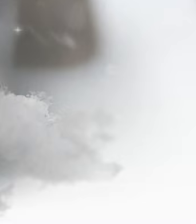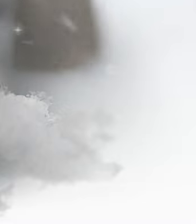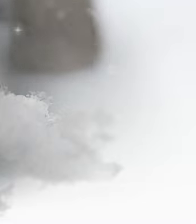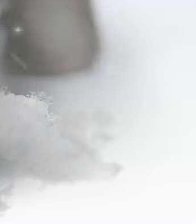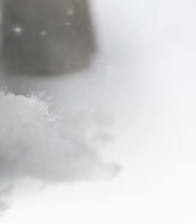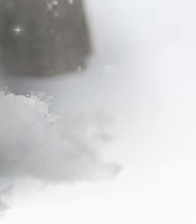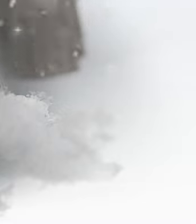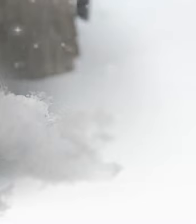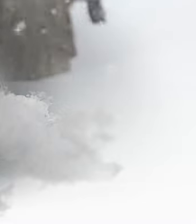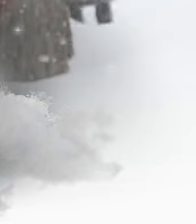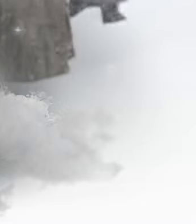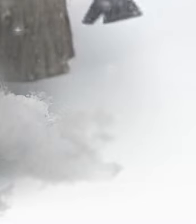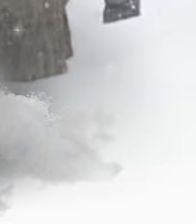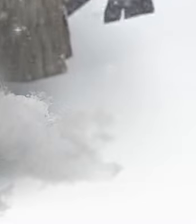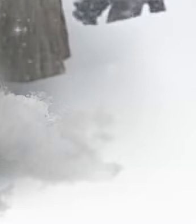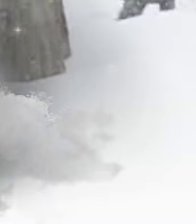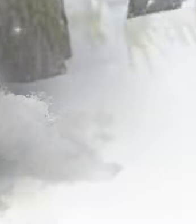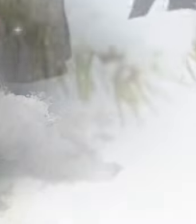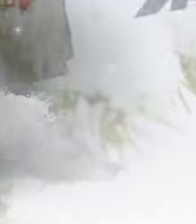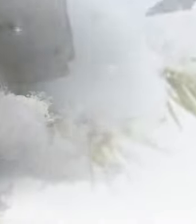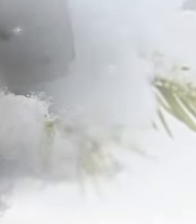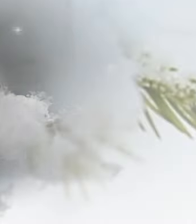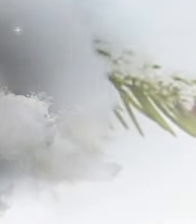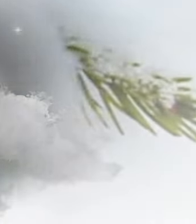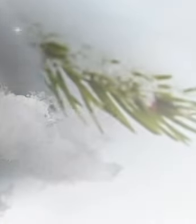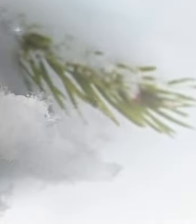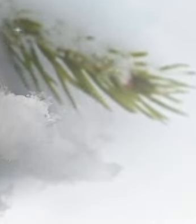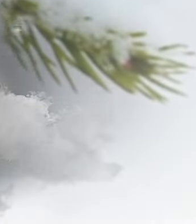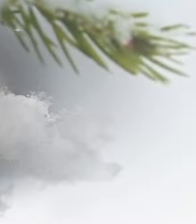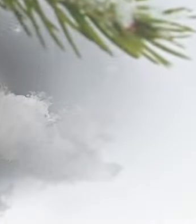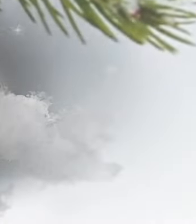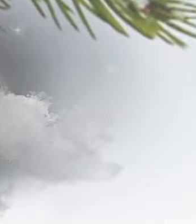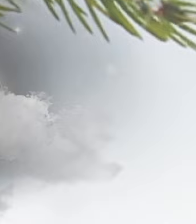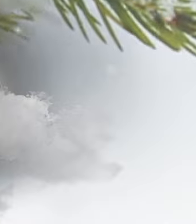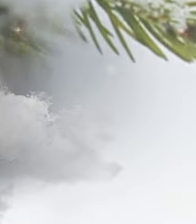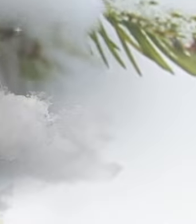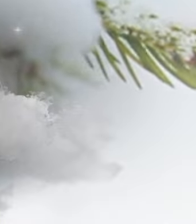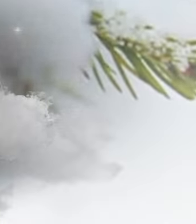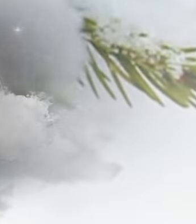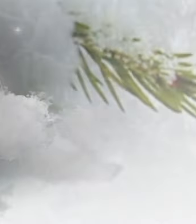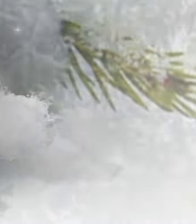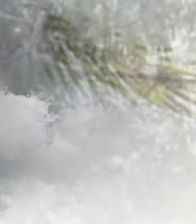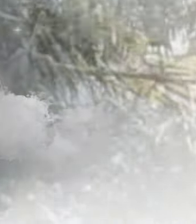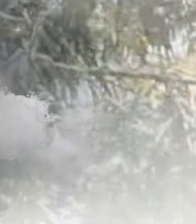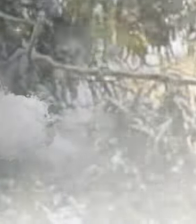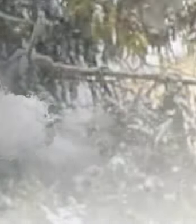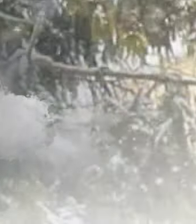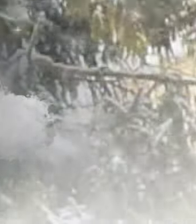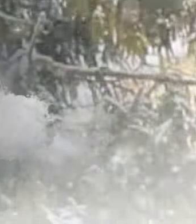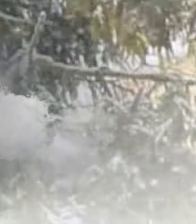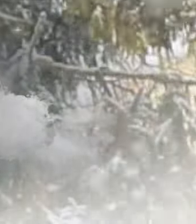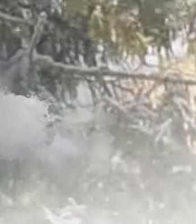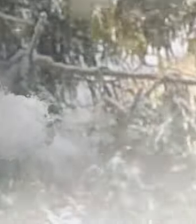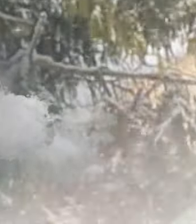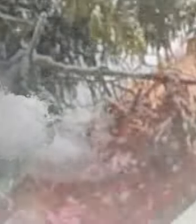У астралцы, ашмянах і навагрудку, каля 0 градусаў раніццей, да плюс 2 будзе днём і